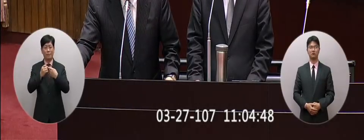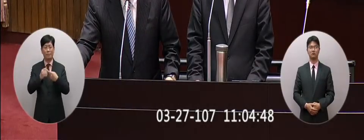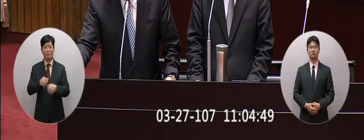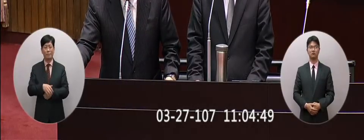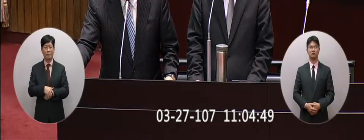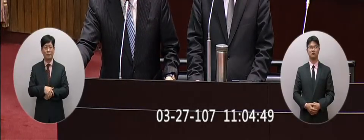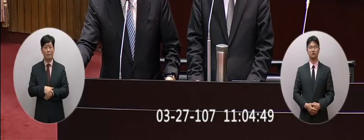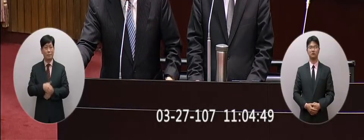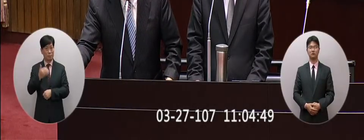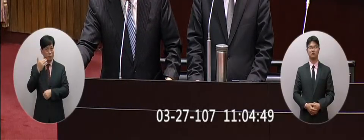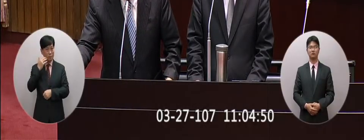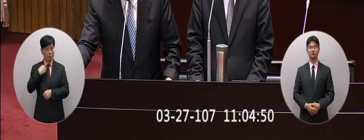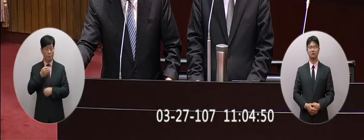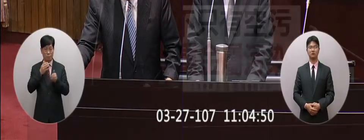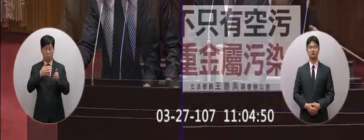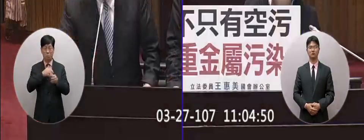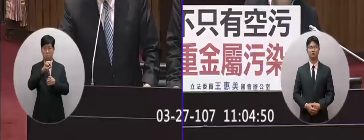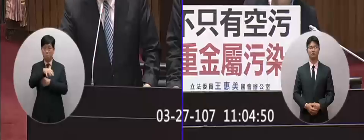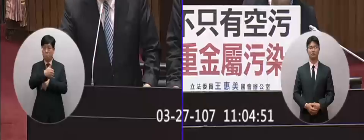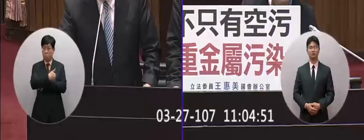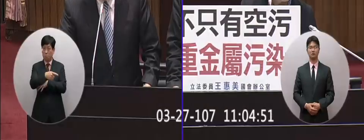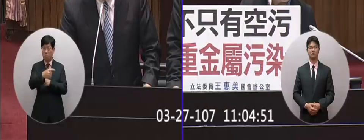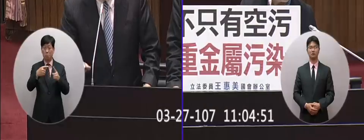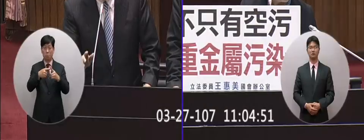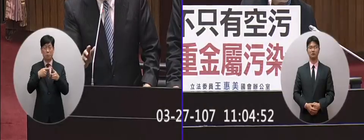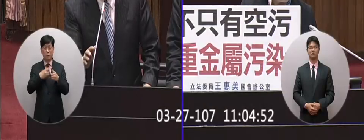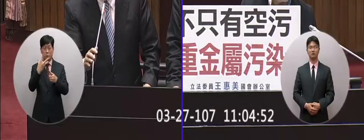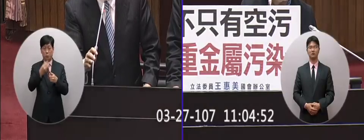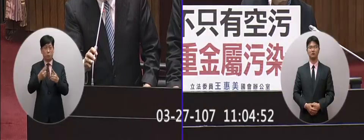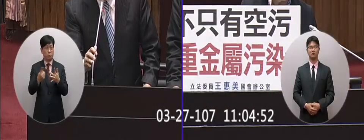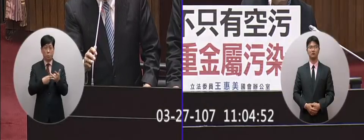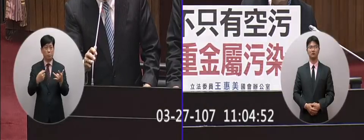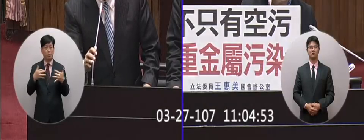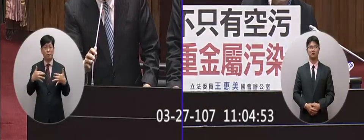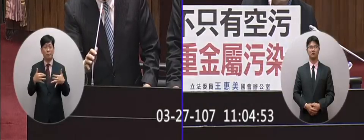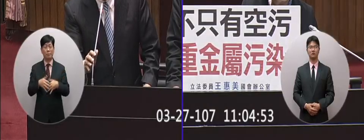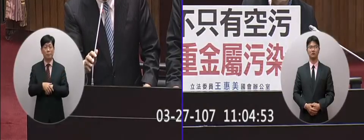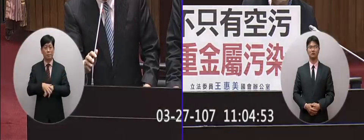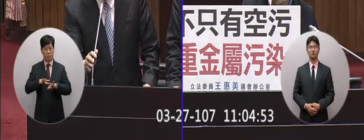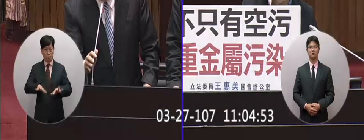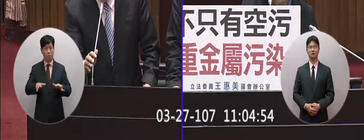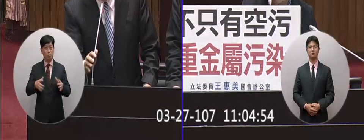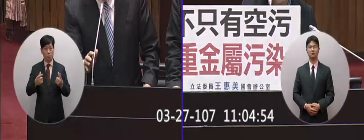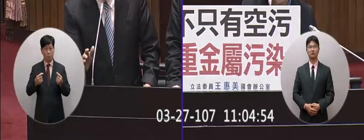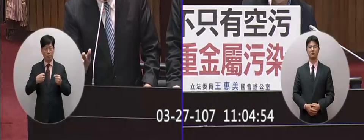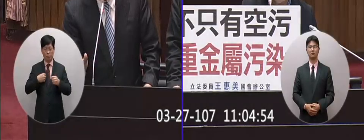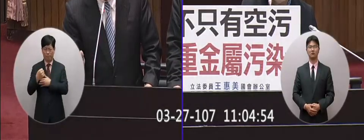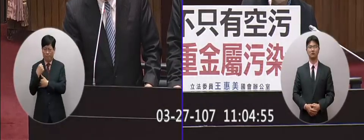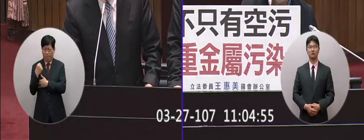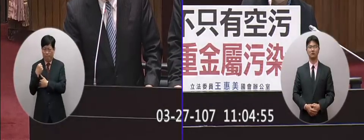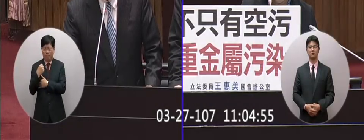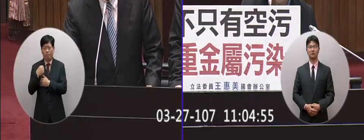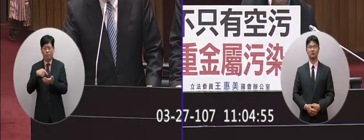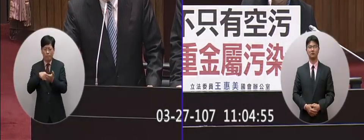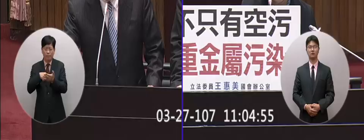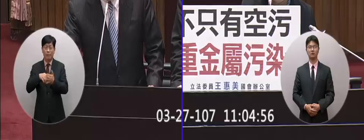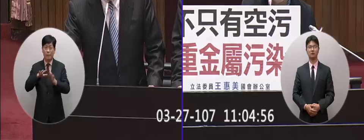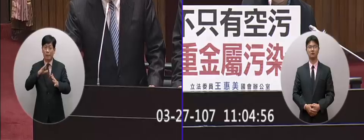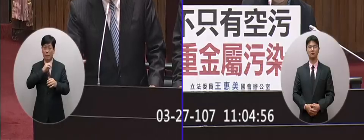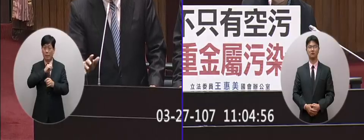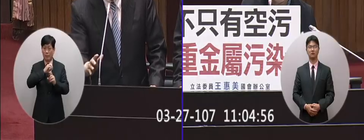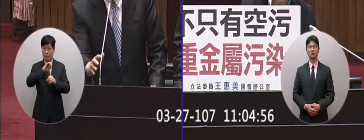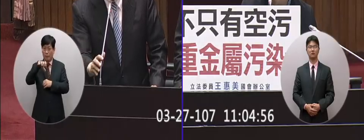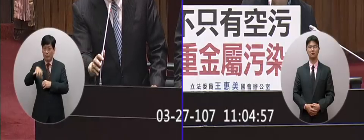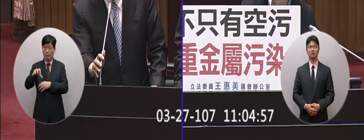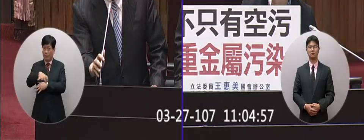点大概解决我们农村人力这个短缺的问题啊。我们现在极尽所能，因为我们各县市还有一